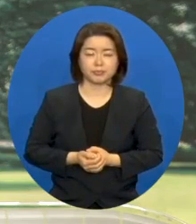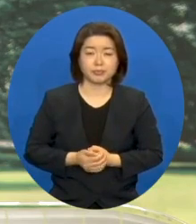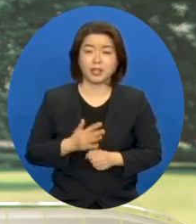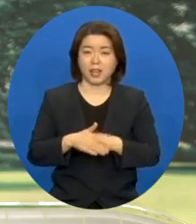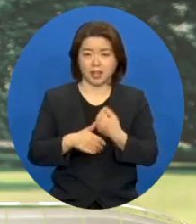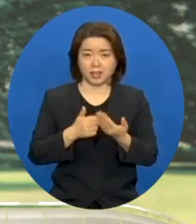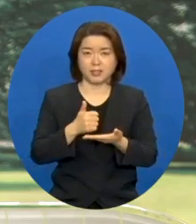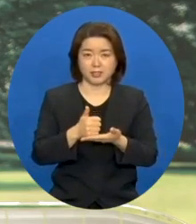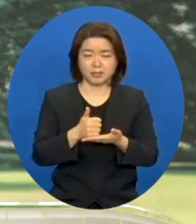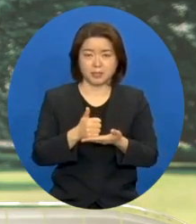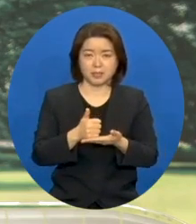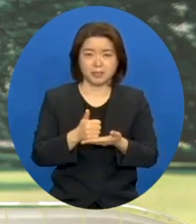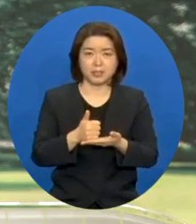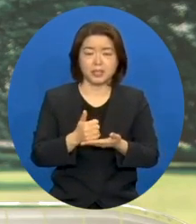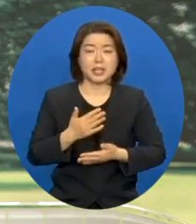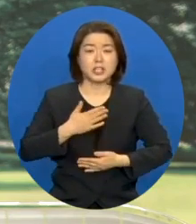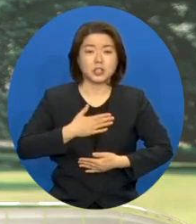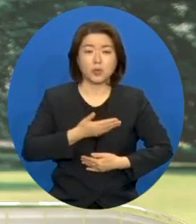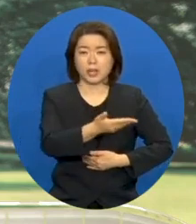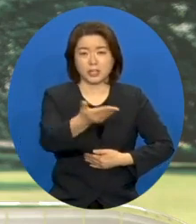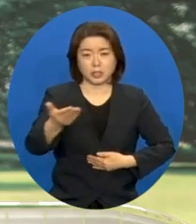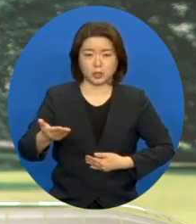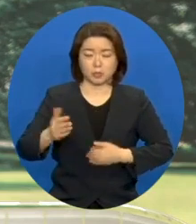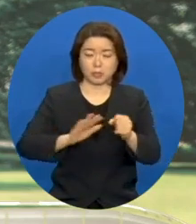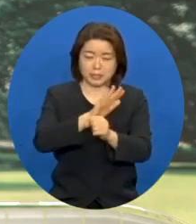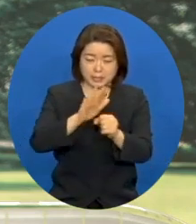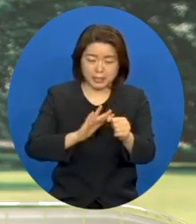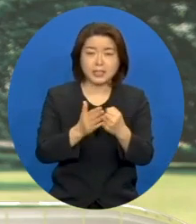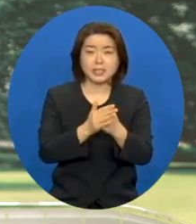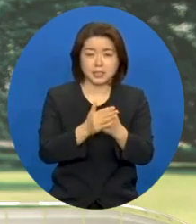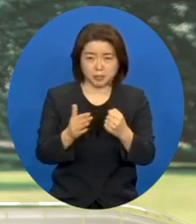하나님이 저와 여러분을 사랑해서